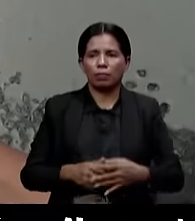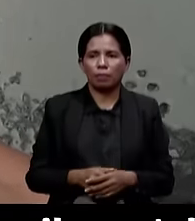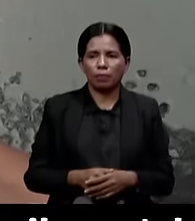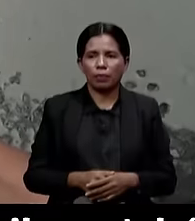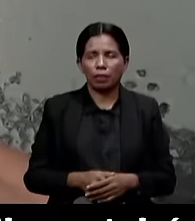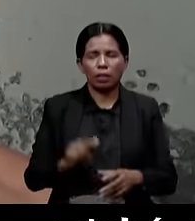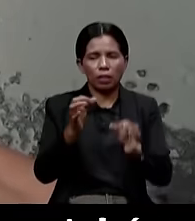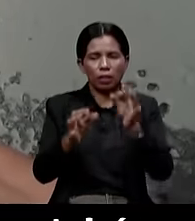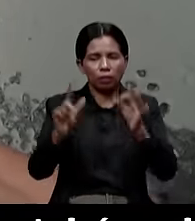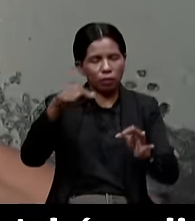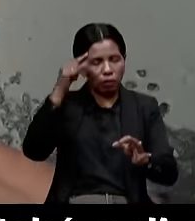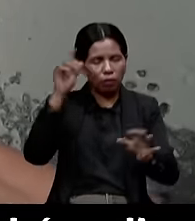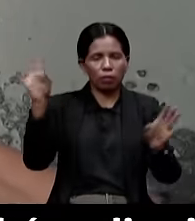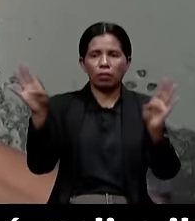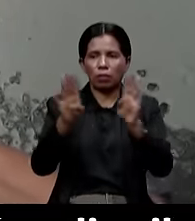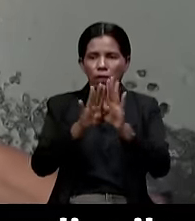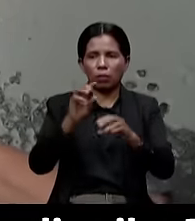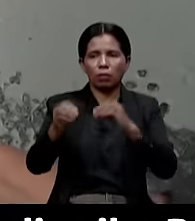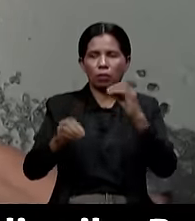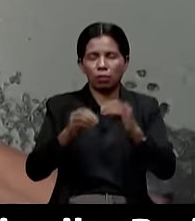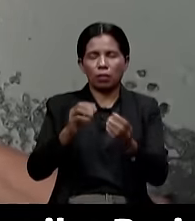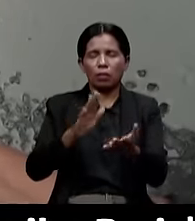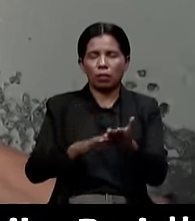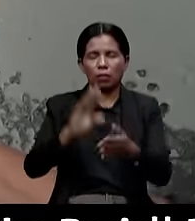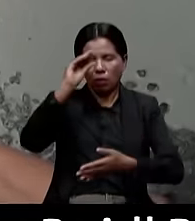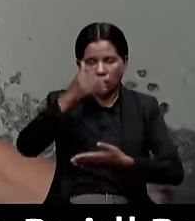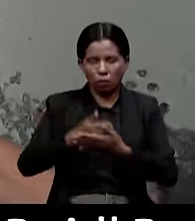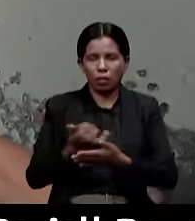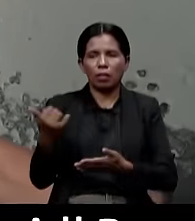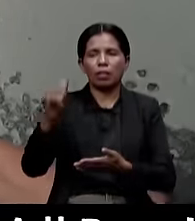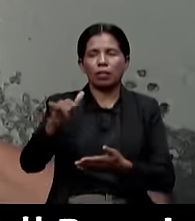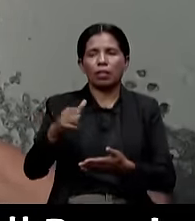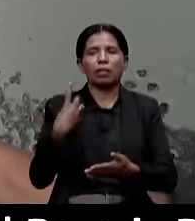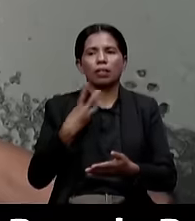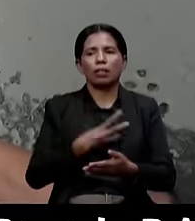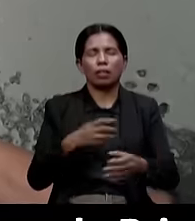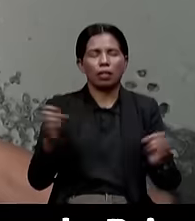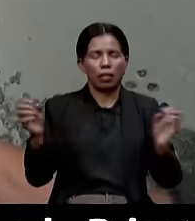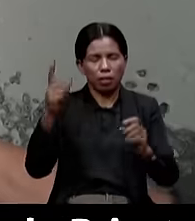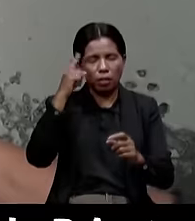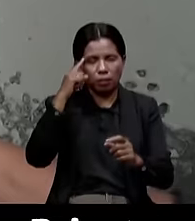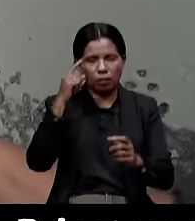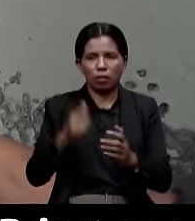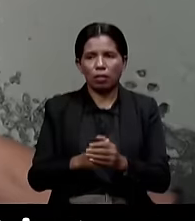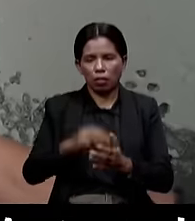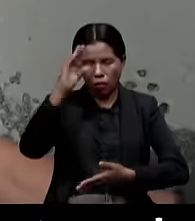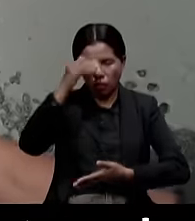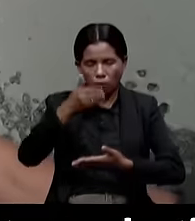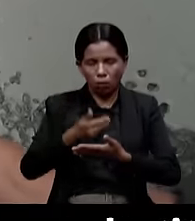Se gubernur taka kono bolsa de mai, wang kiak sirah. Agora ita mos la espera kata wan kiak